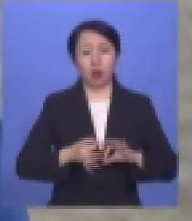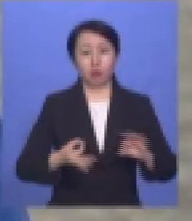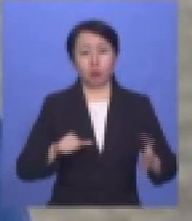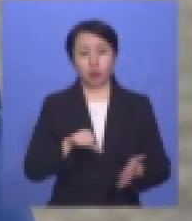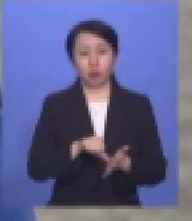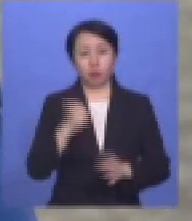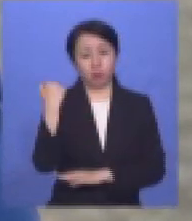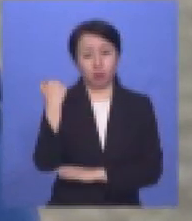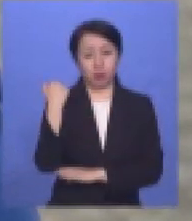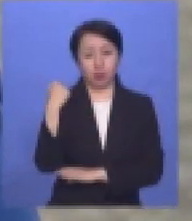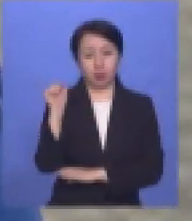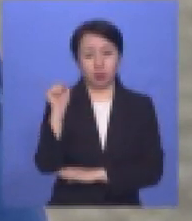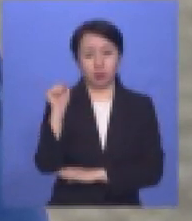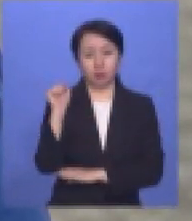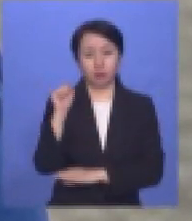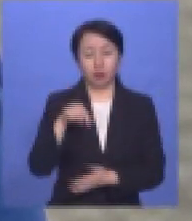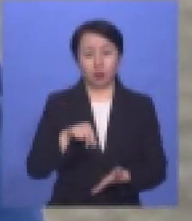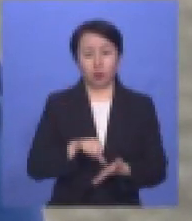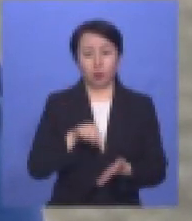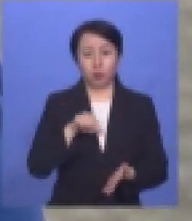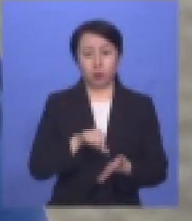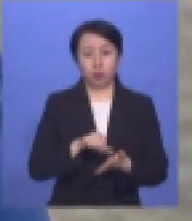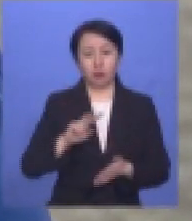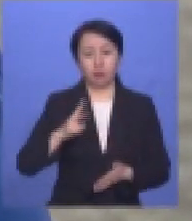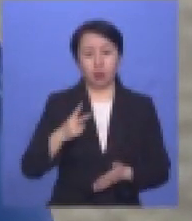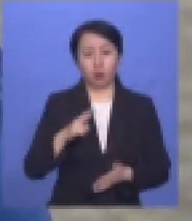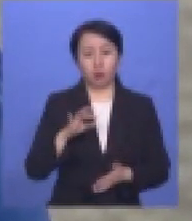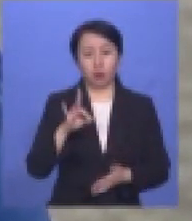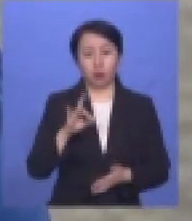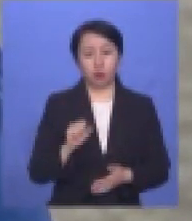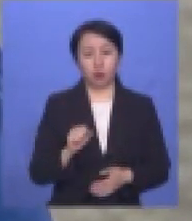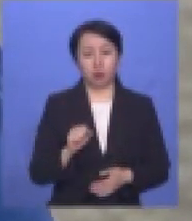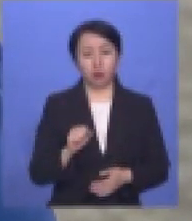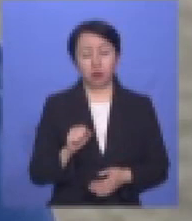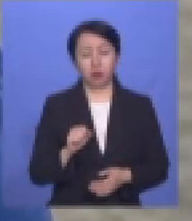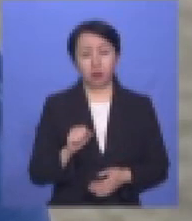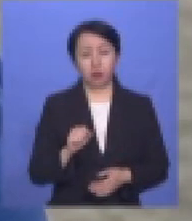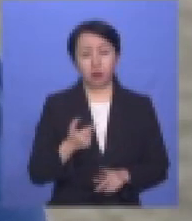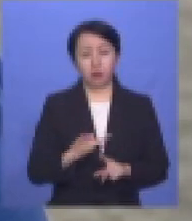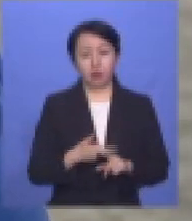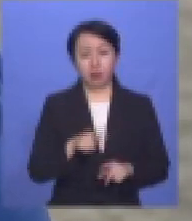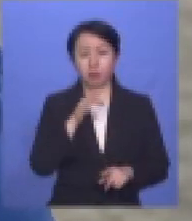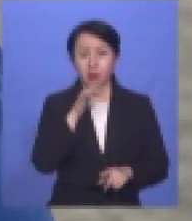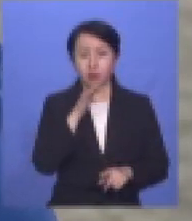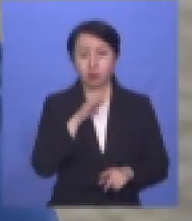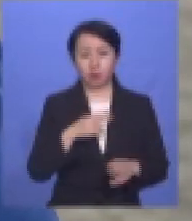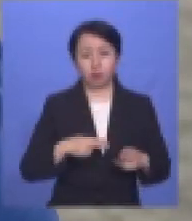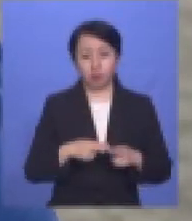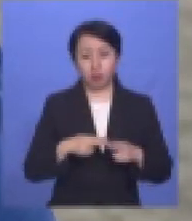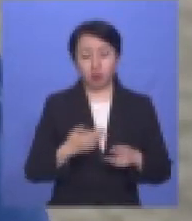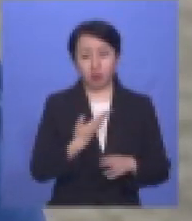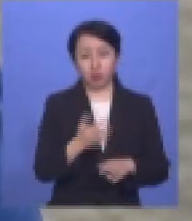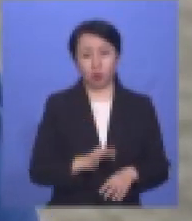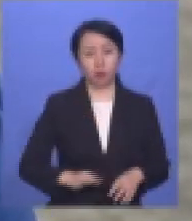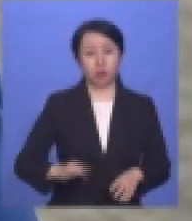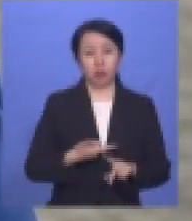принимают победители участие второго тура в этом году в пределах нашей